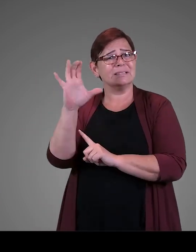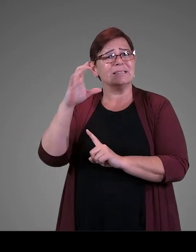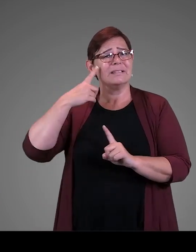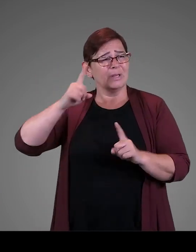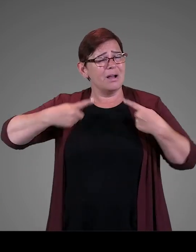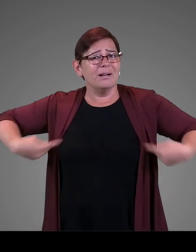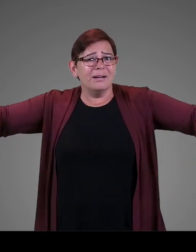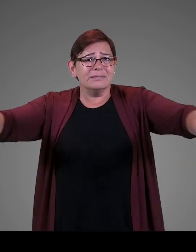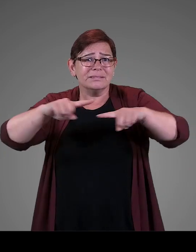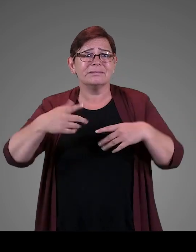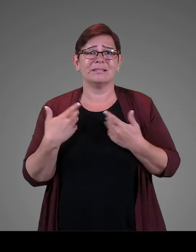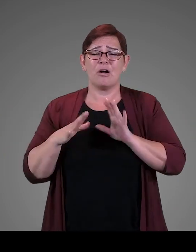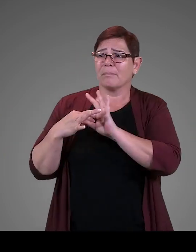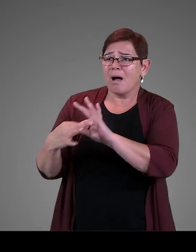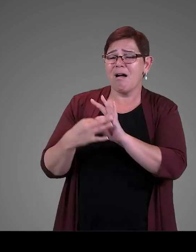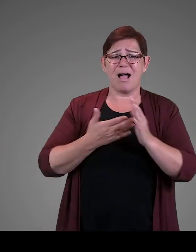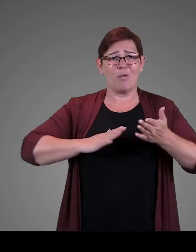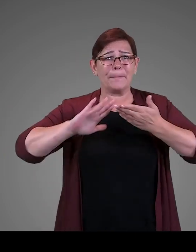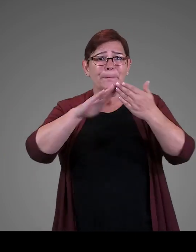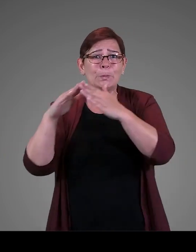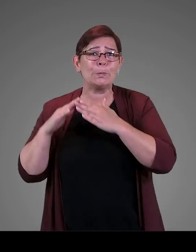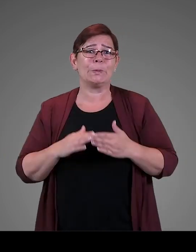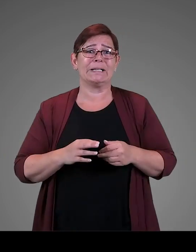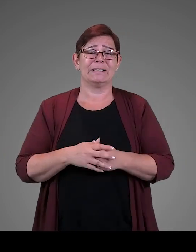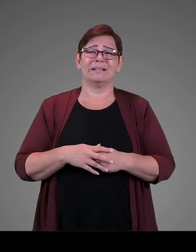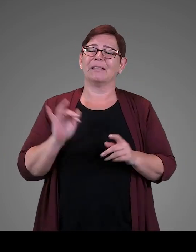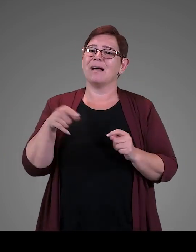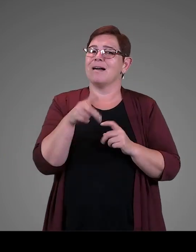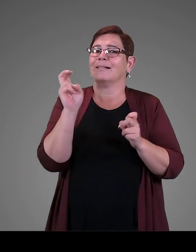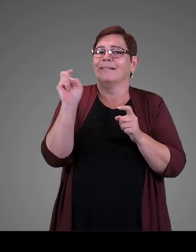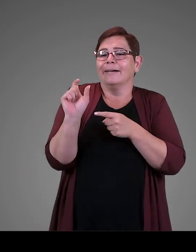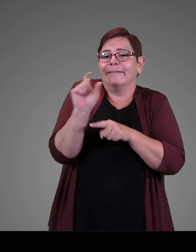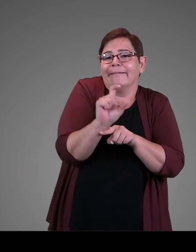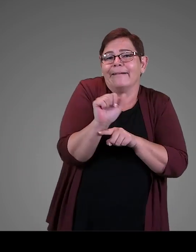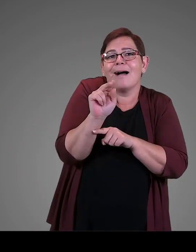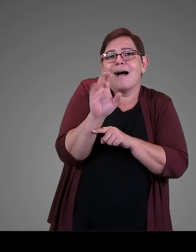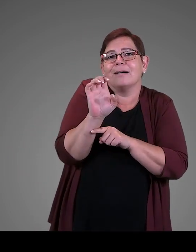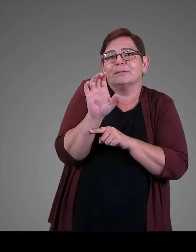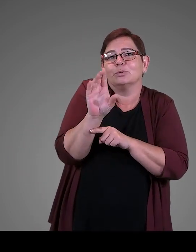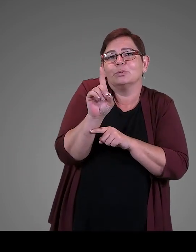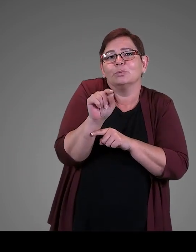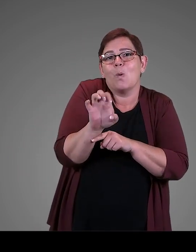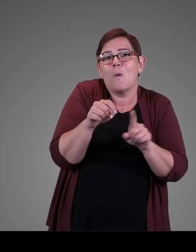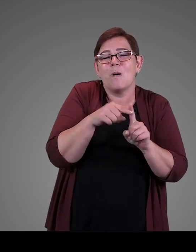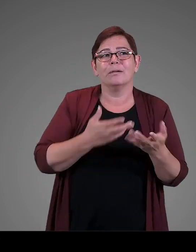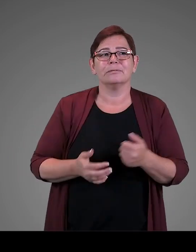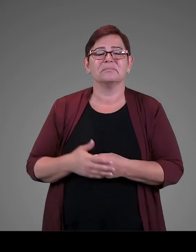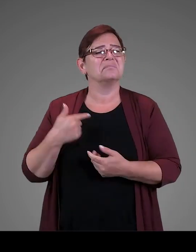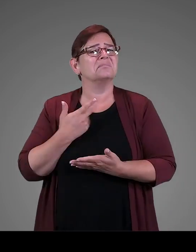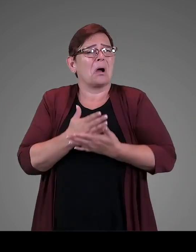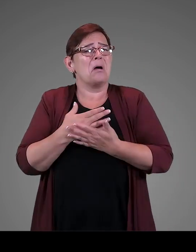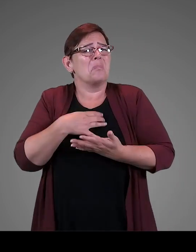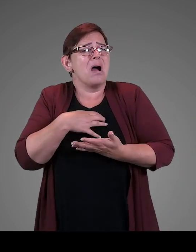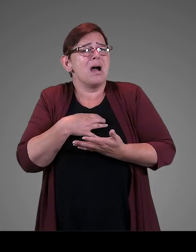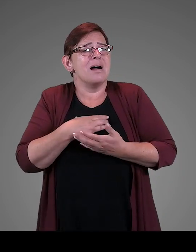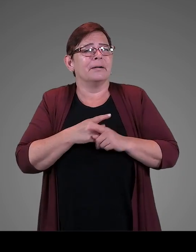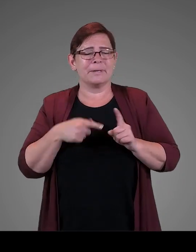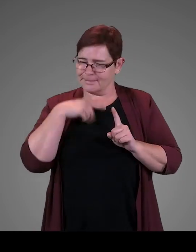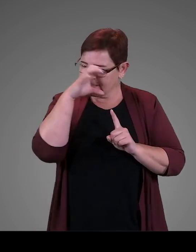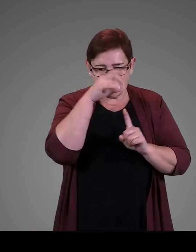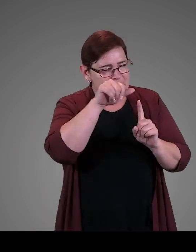pour réagir à ce que tu disais, entièrement d'accord, c'est qu'après cette indignation-là, ce contre-pouvoir-là qu'on appelle